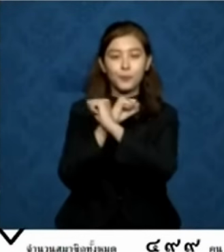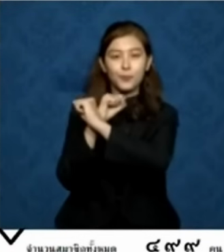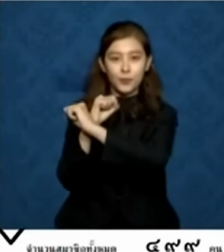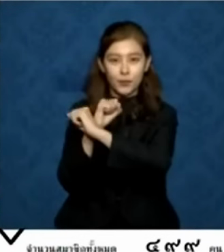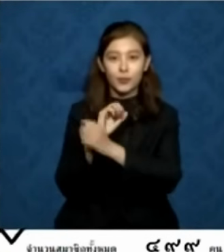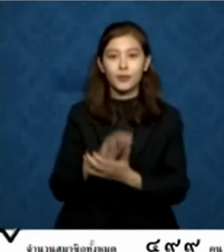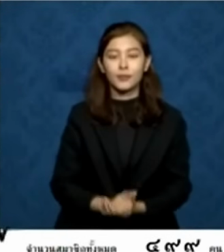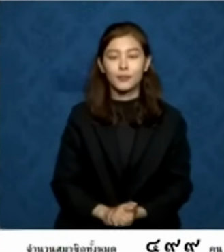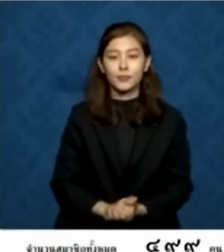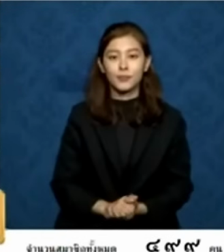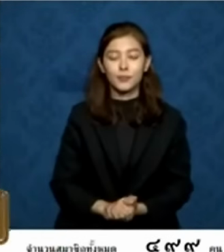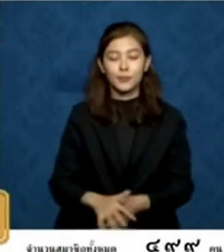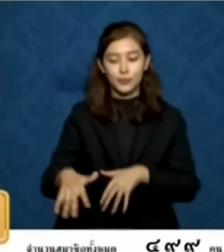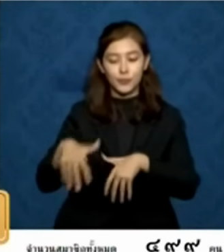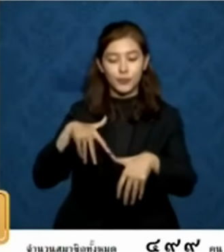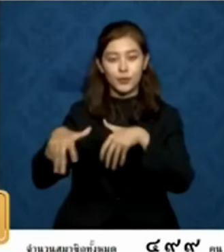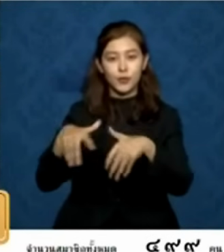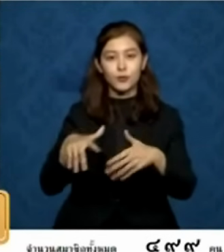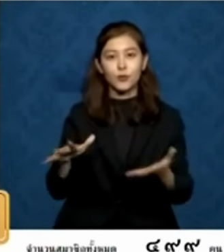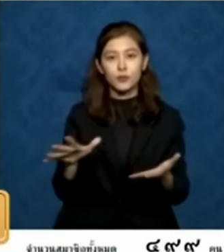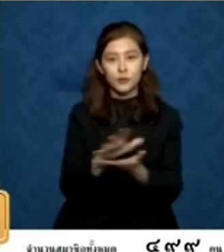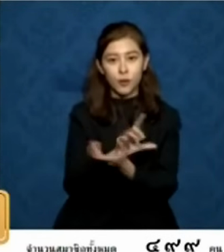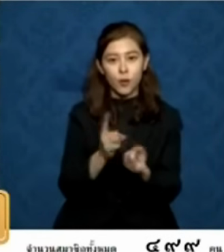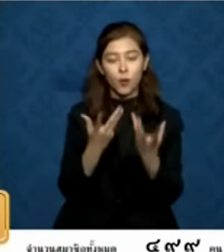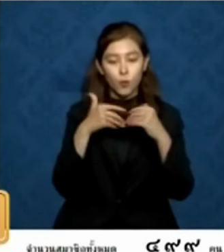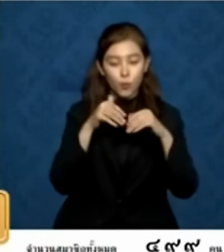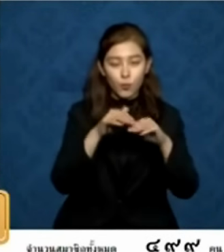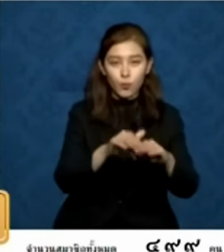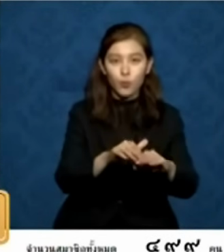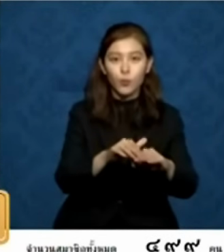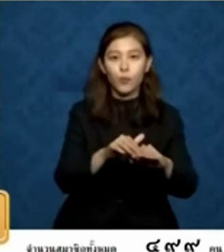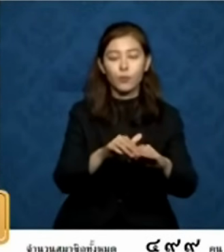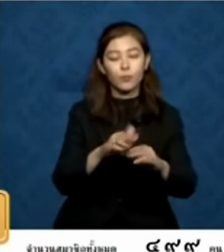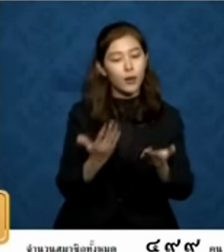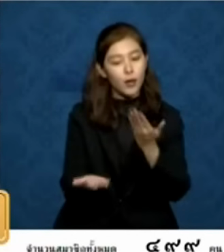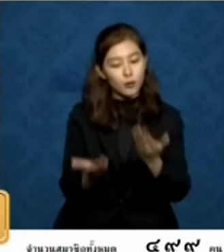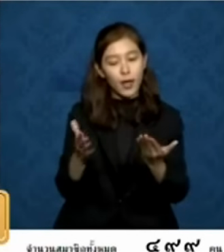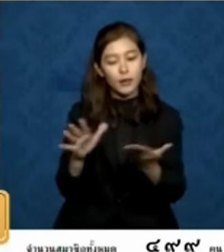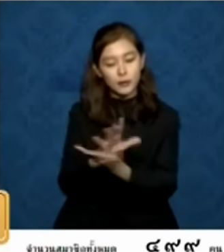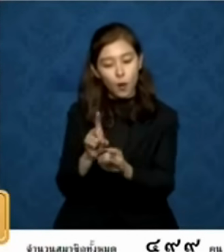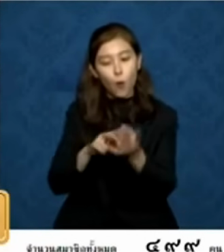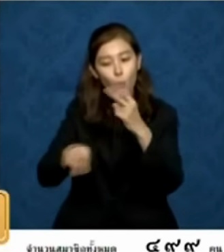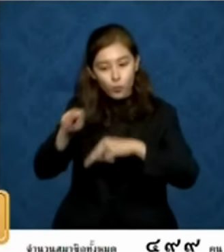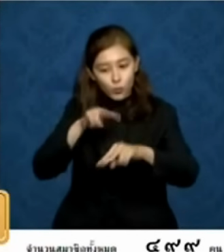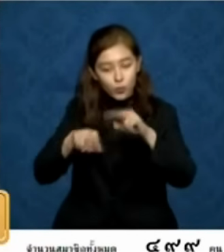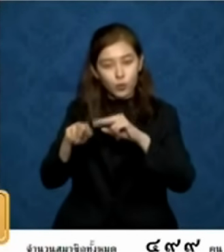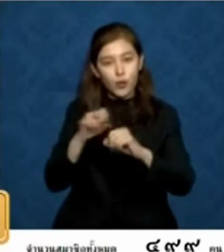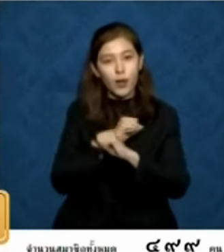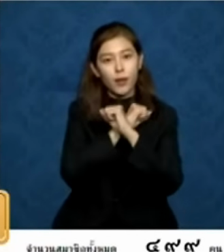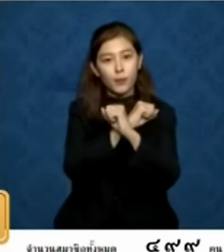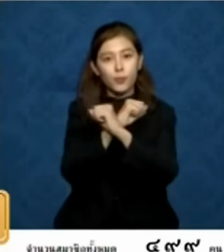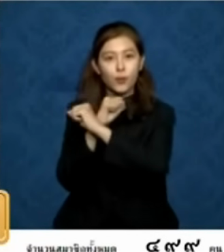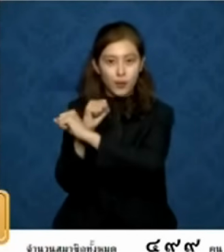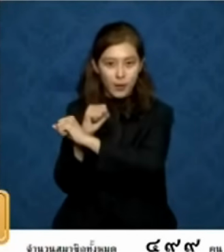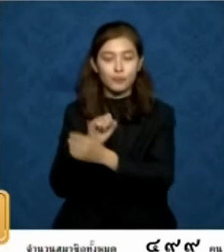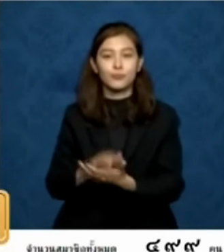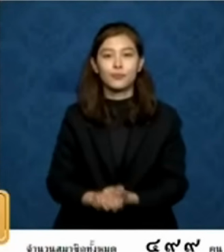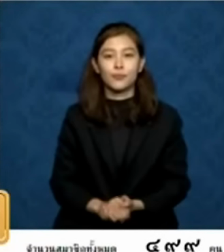ของประชาชนเพื่อนำไปสู่การยกระดับการคุ้มครองทางสังคมโดยสนับสนุนเบี้ยเด็กแร